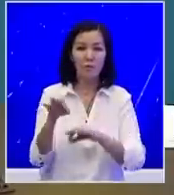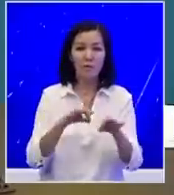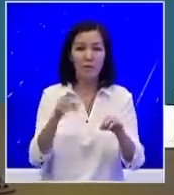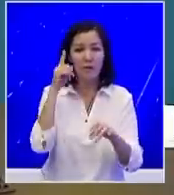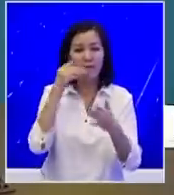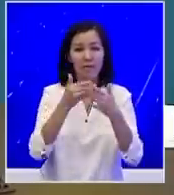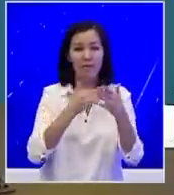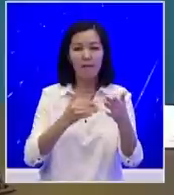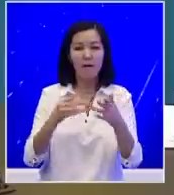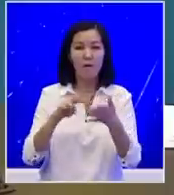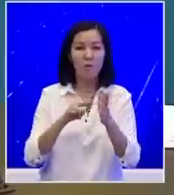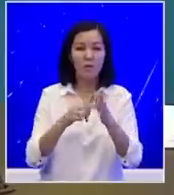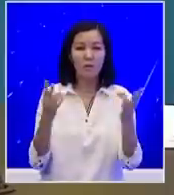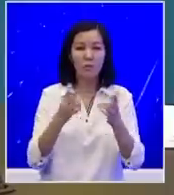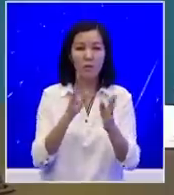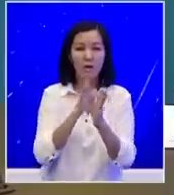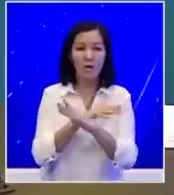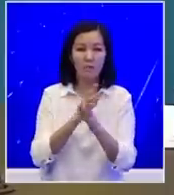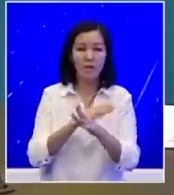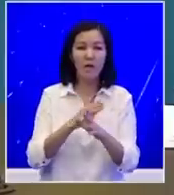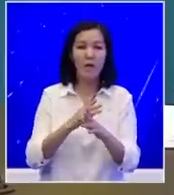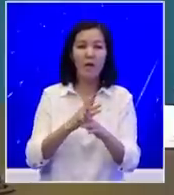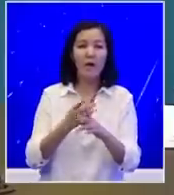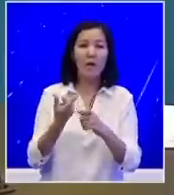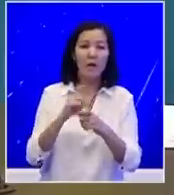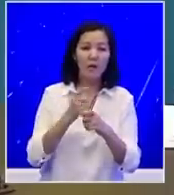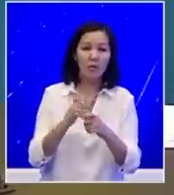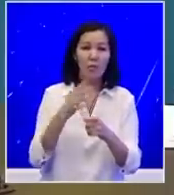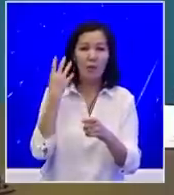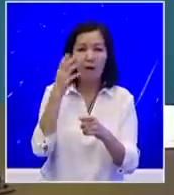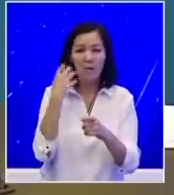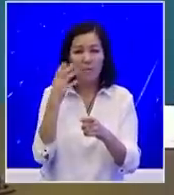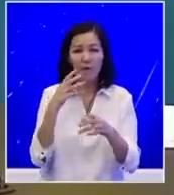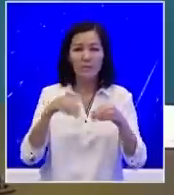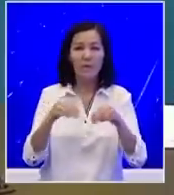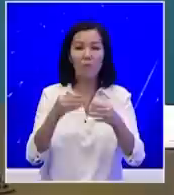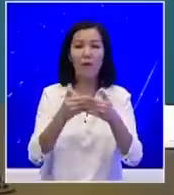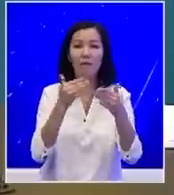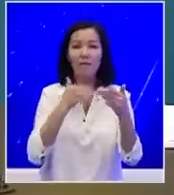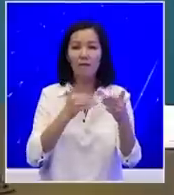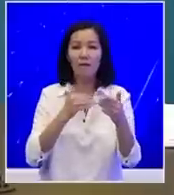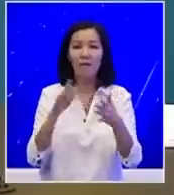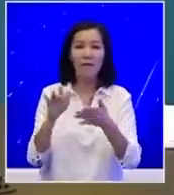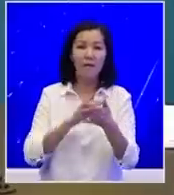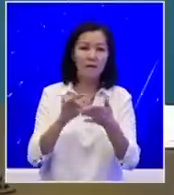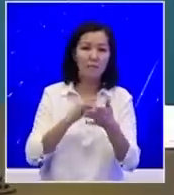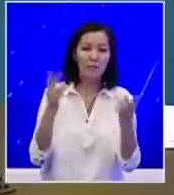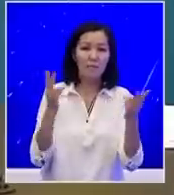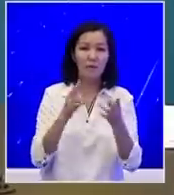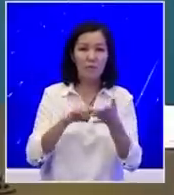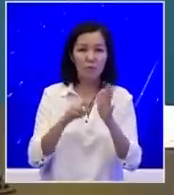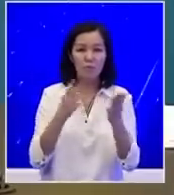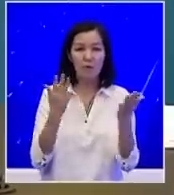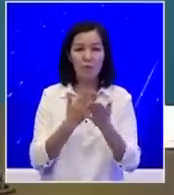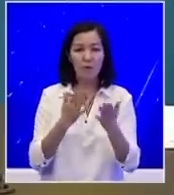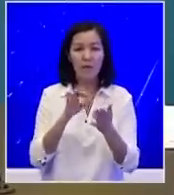керек. Қапшағайға жуа, қоғалының картобын, сарқанның алмасын саласыңдар ма? Алдыналы анықтап, есептеңдер. Сол сияқты Еңбекші